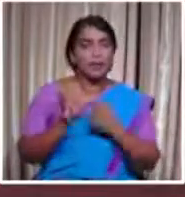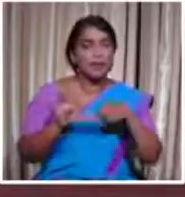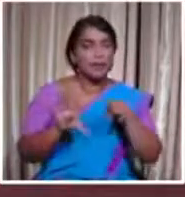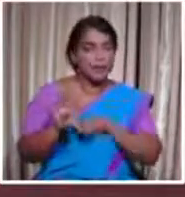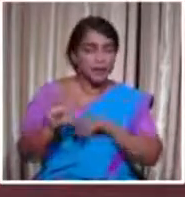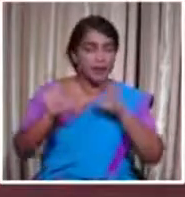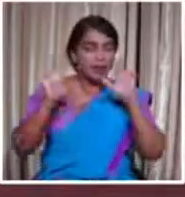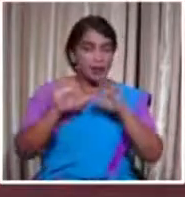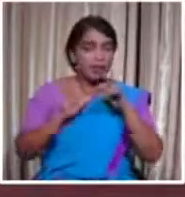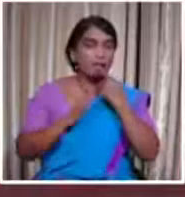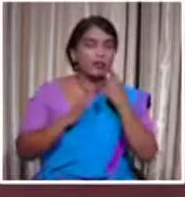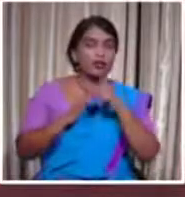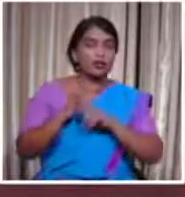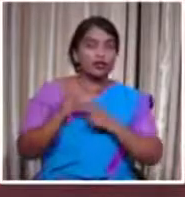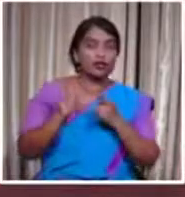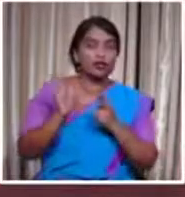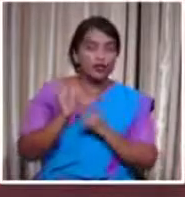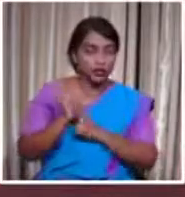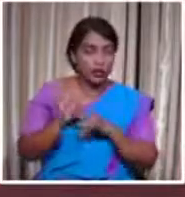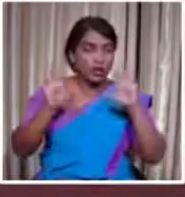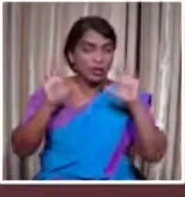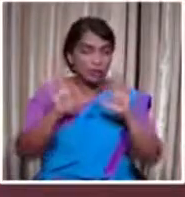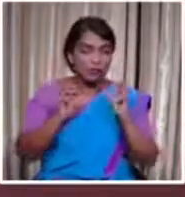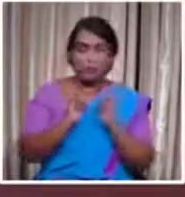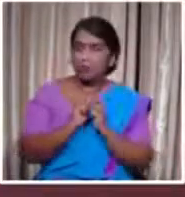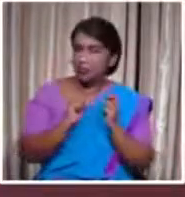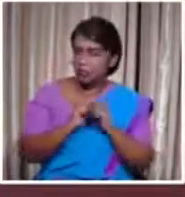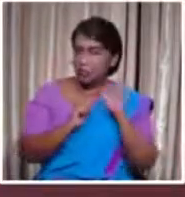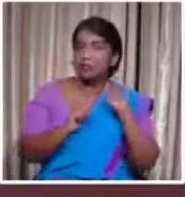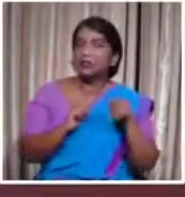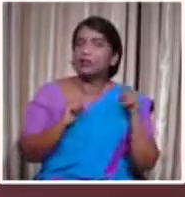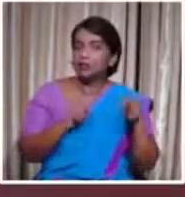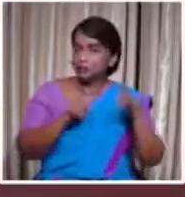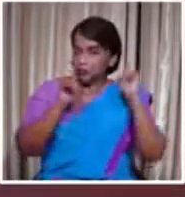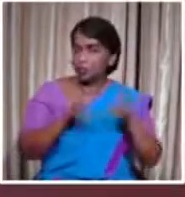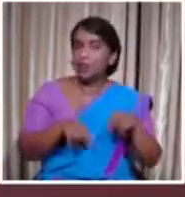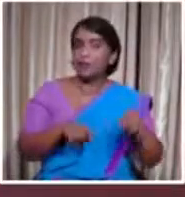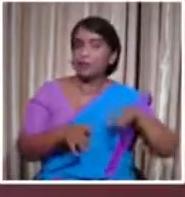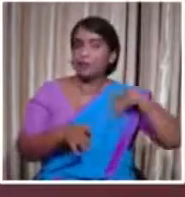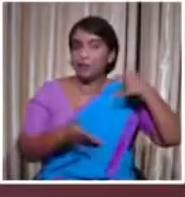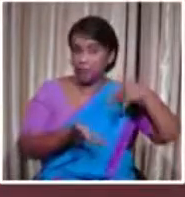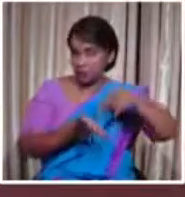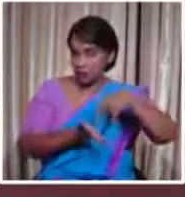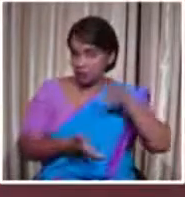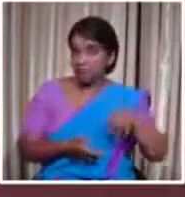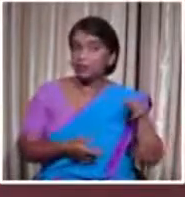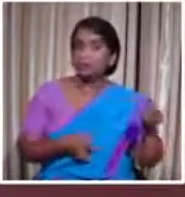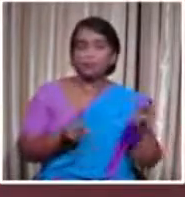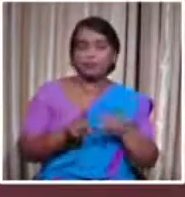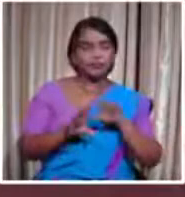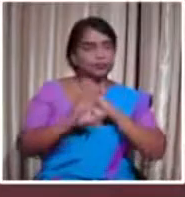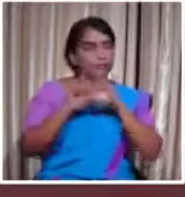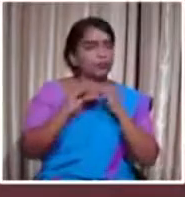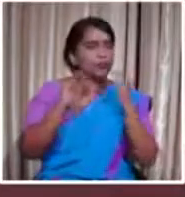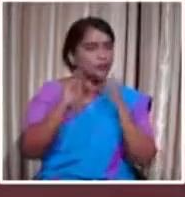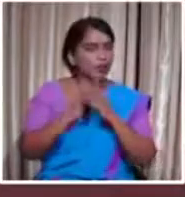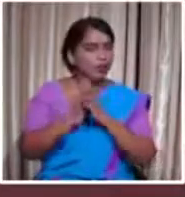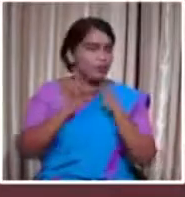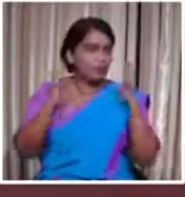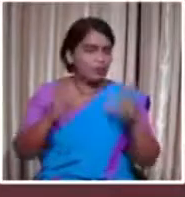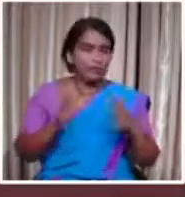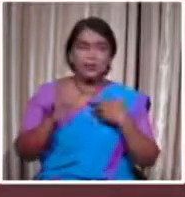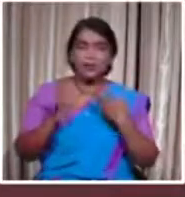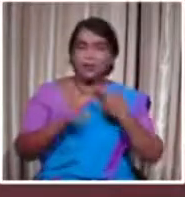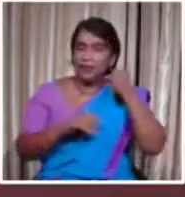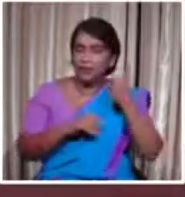ජූලි 9 වෙනිදා විනාශකාරී සිදුවීම් සිදු වුණේ මේ ස්ථානයේ කේන්ද්‍ර කරගනිමි. ඒ නිසා පොදු දේපල රසක් මේ